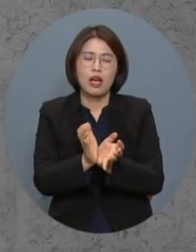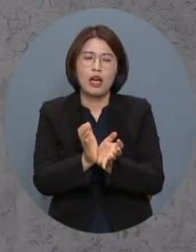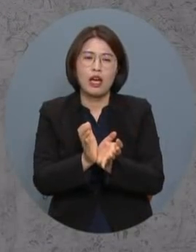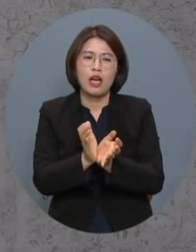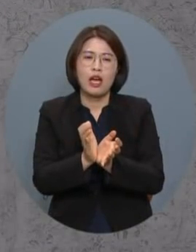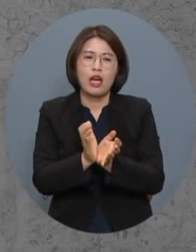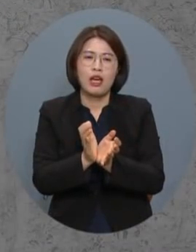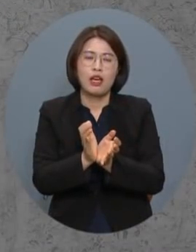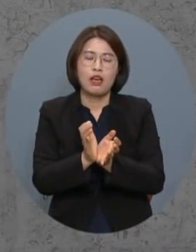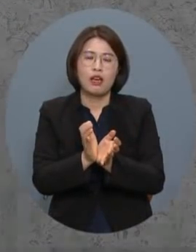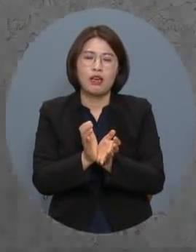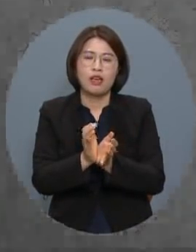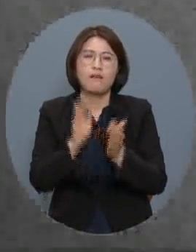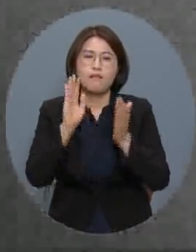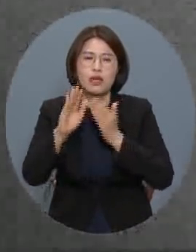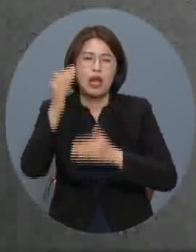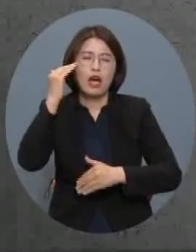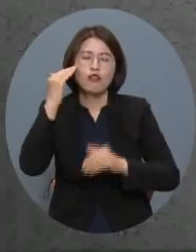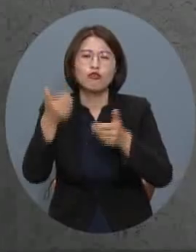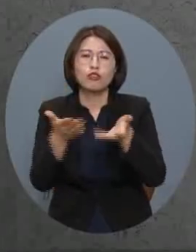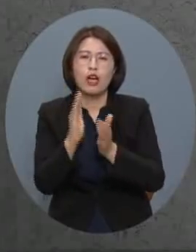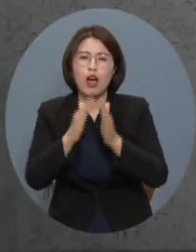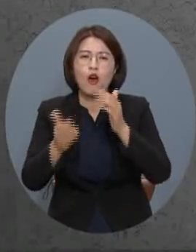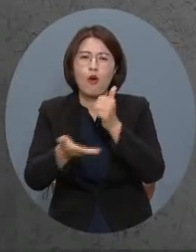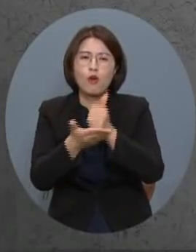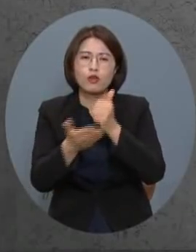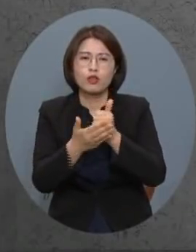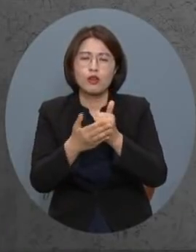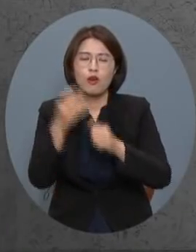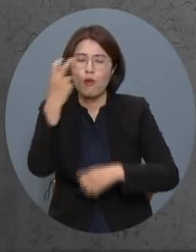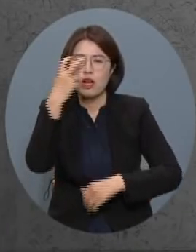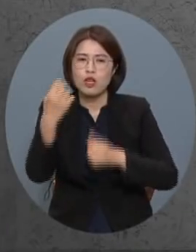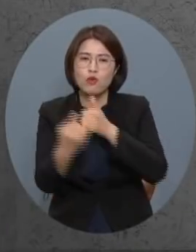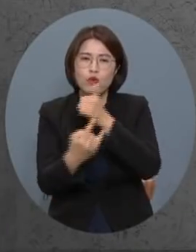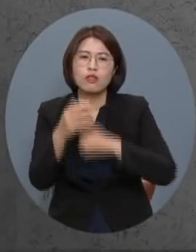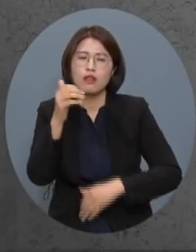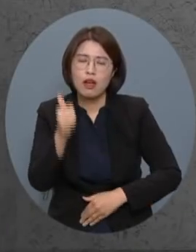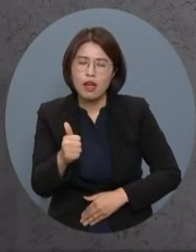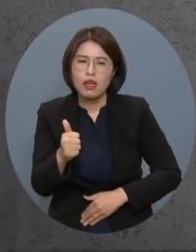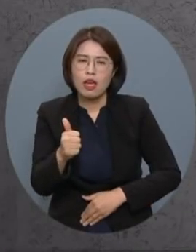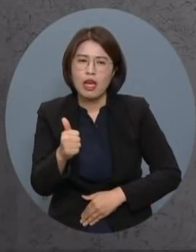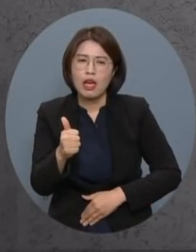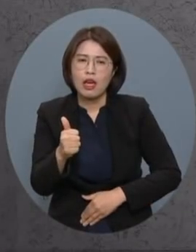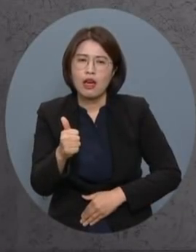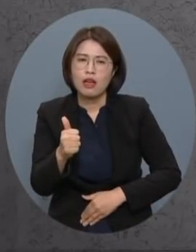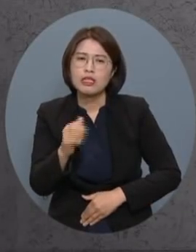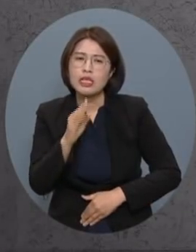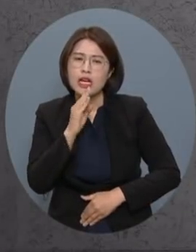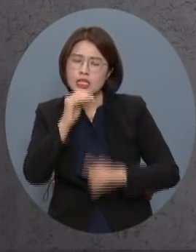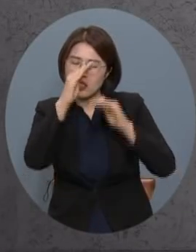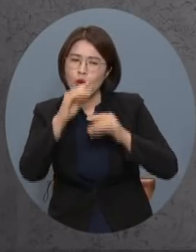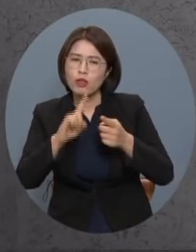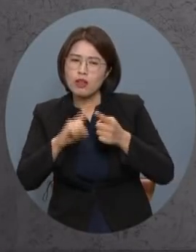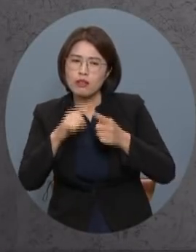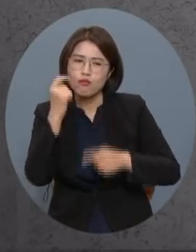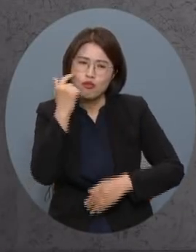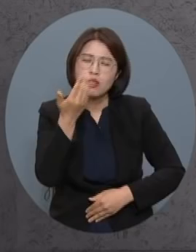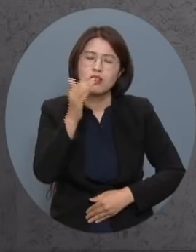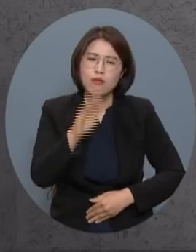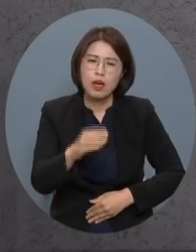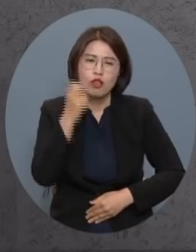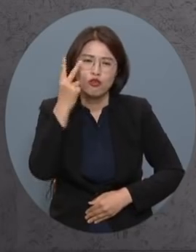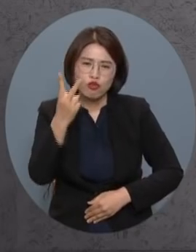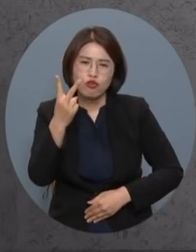미래통합당의 위성정당인 미래한국당 공천관리위원장인 공병호 씨에게 사실관계 확인을 여러 차례 요청했지만 두